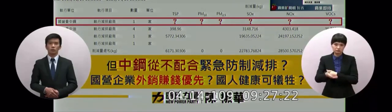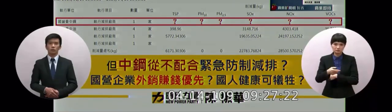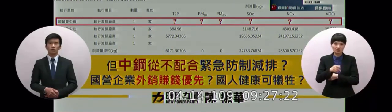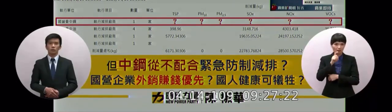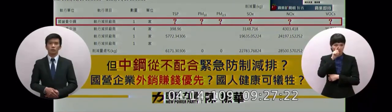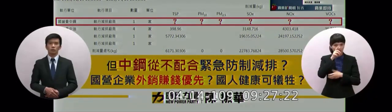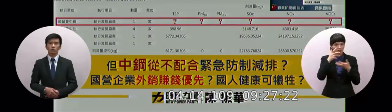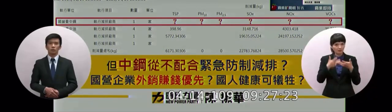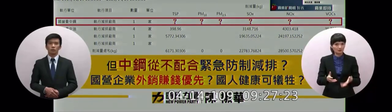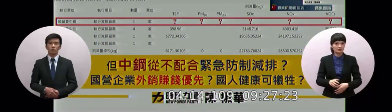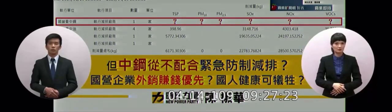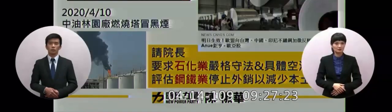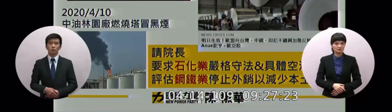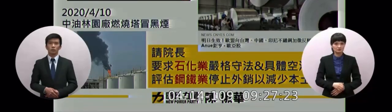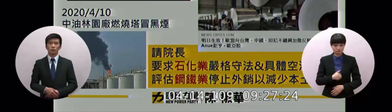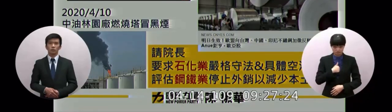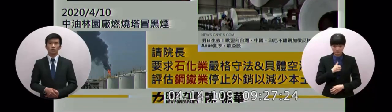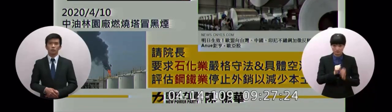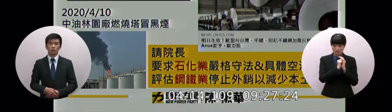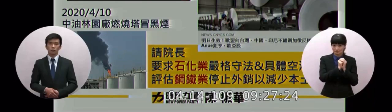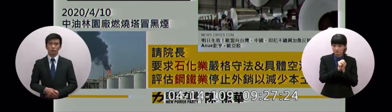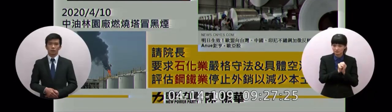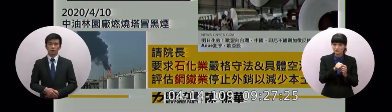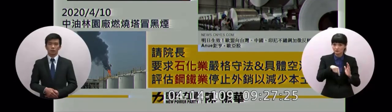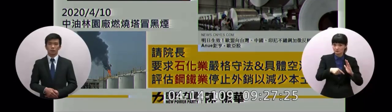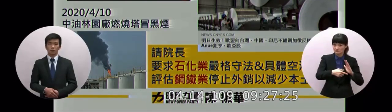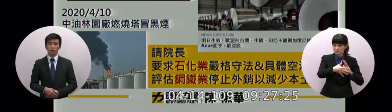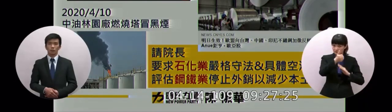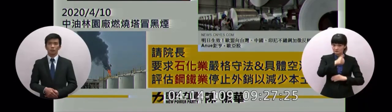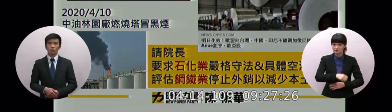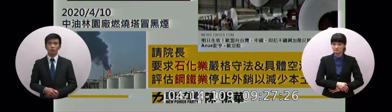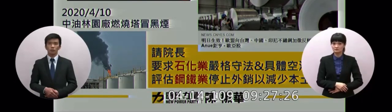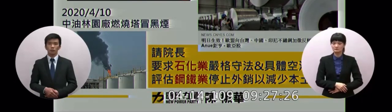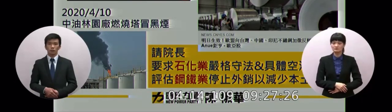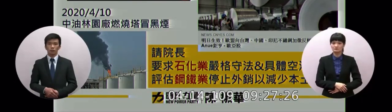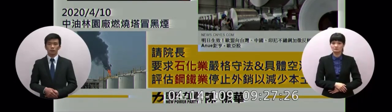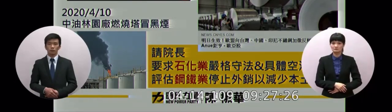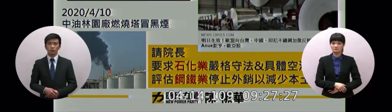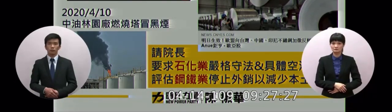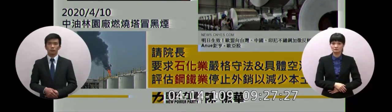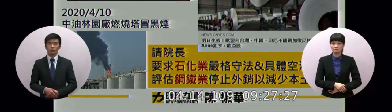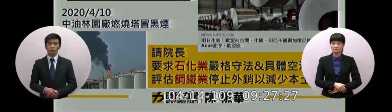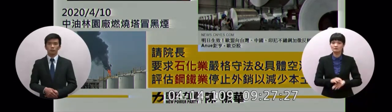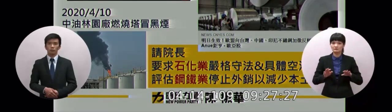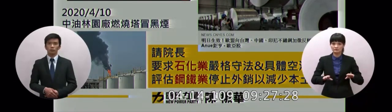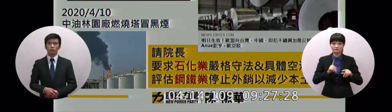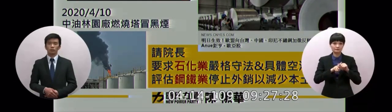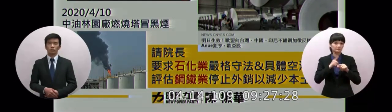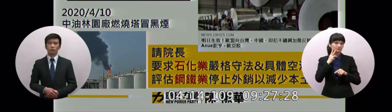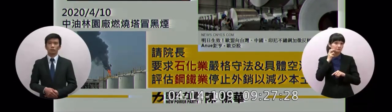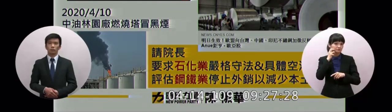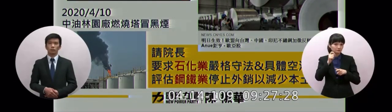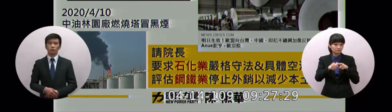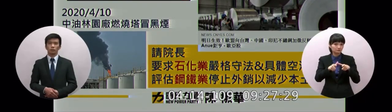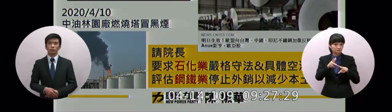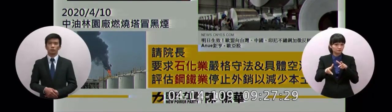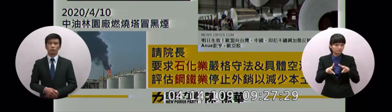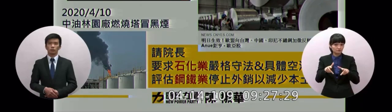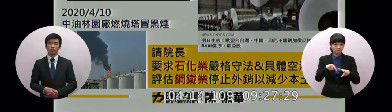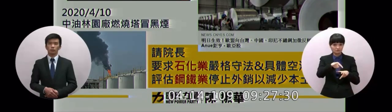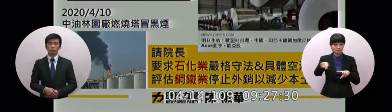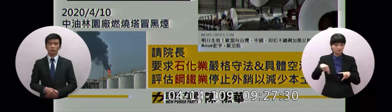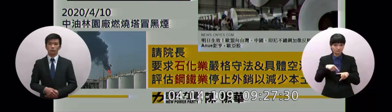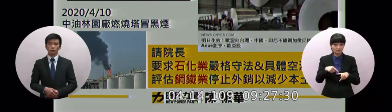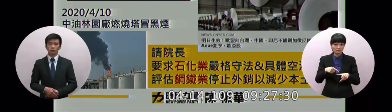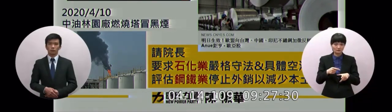拜托院长，就是说目前这个 中钢它其实是没有配合紧